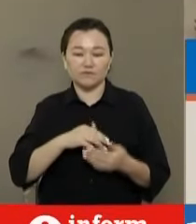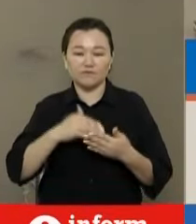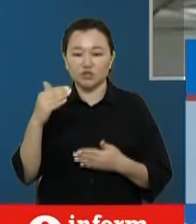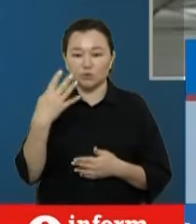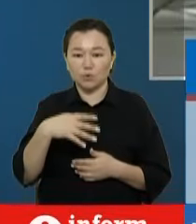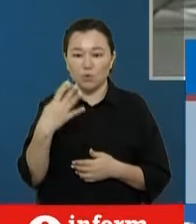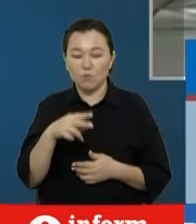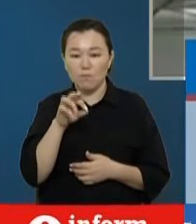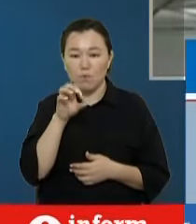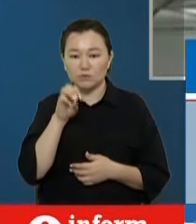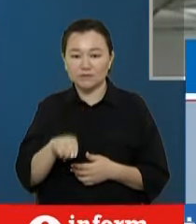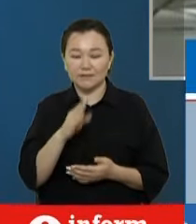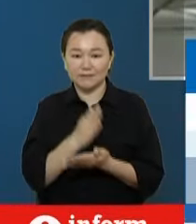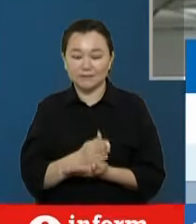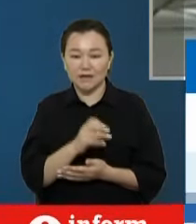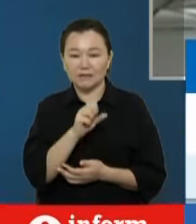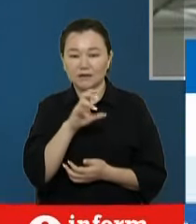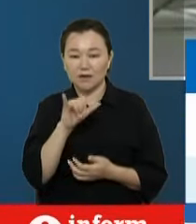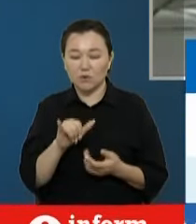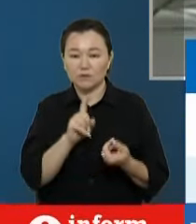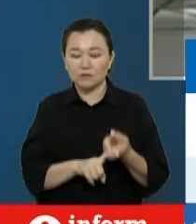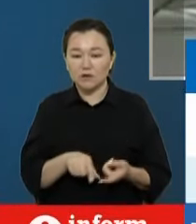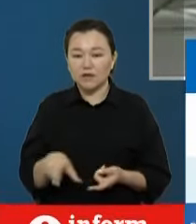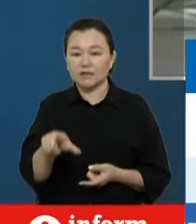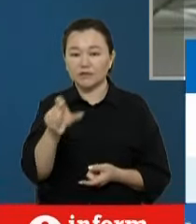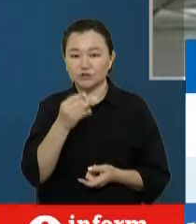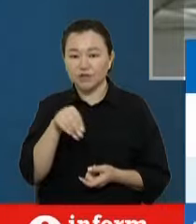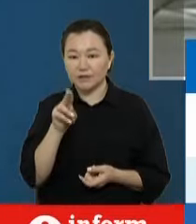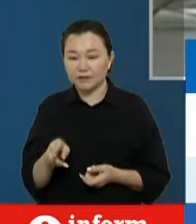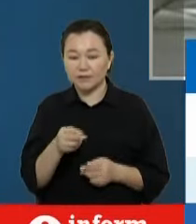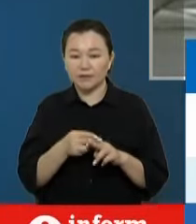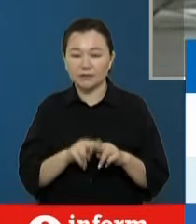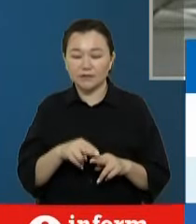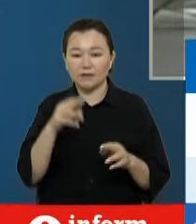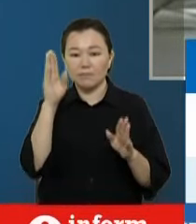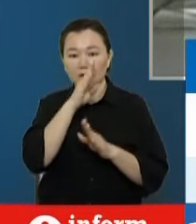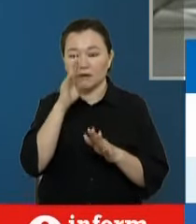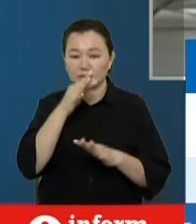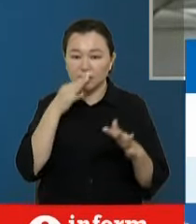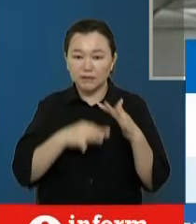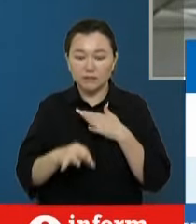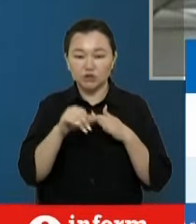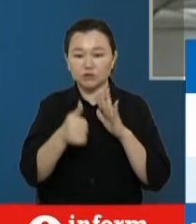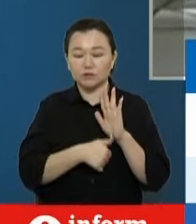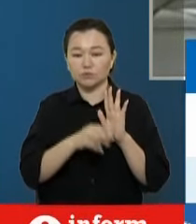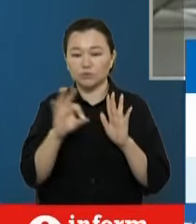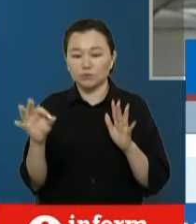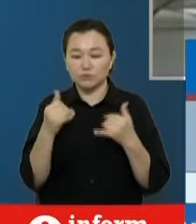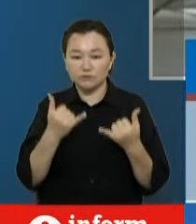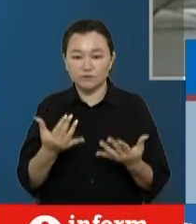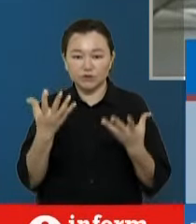40 постов. Касательно Атырауской области и реки Жайык, по данным Казгидромет на 16.00 сегодняшнего